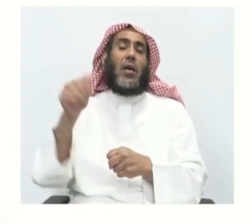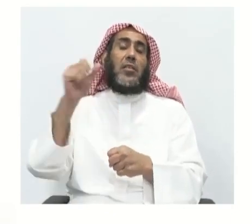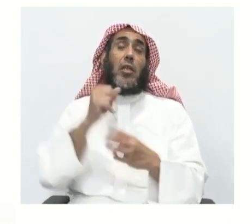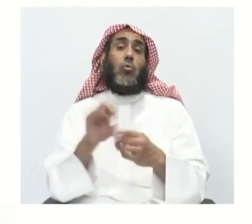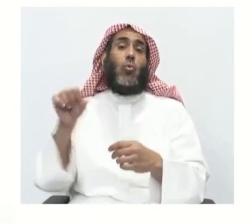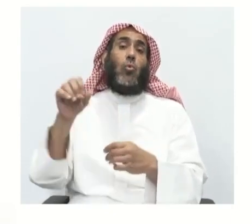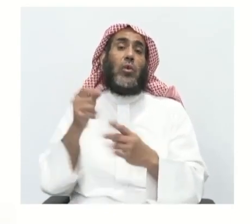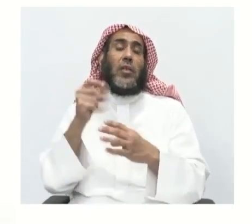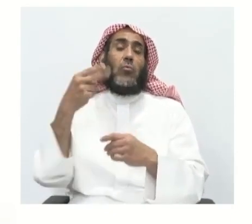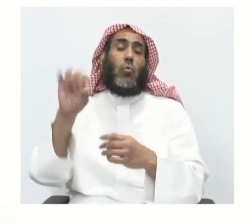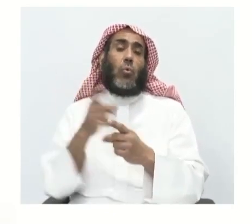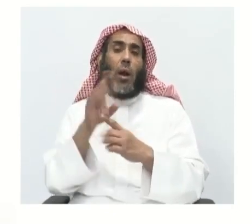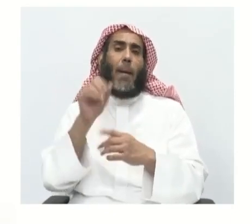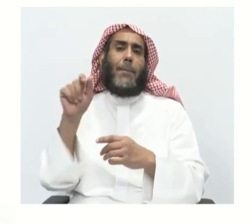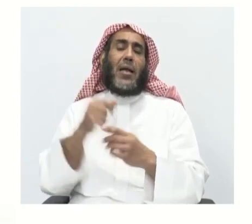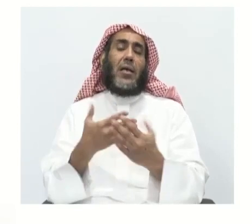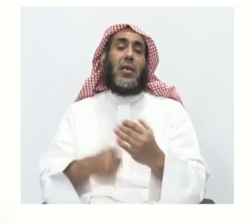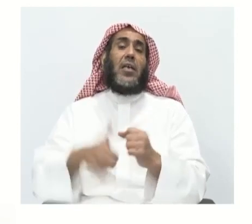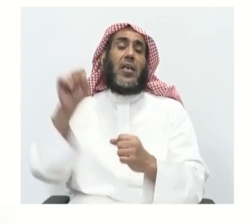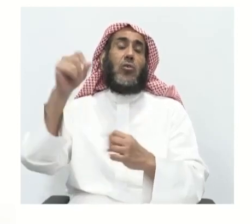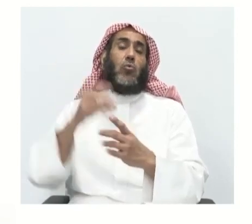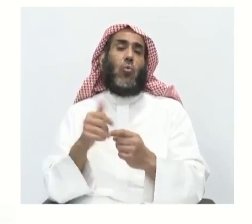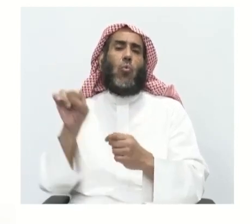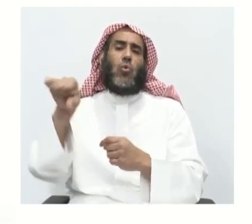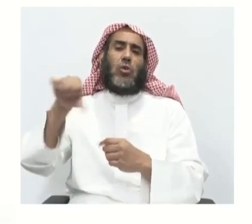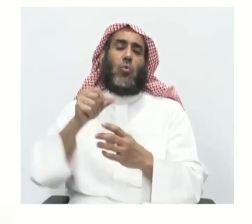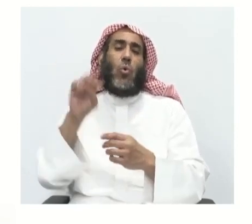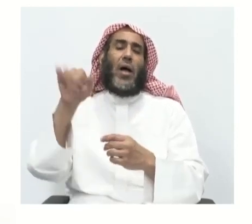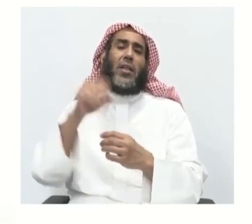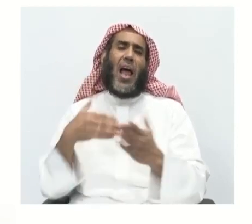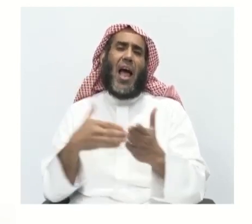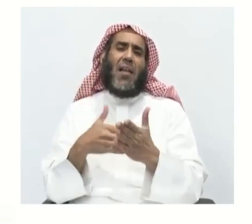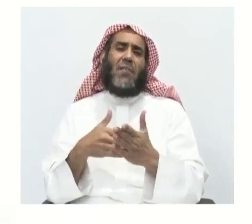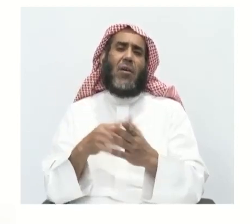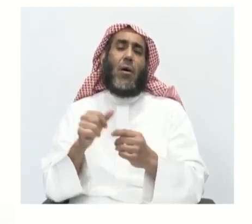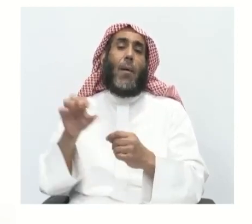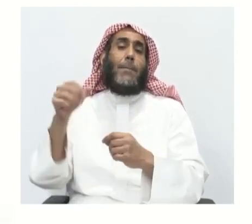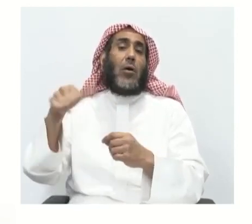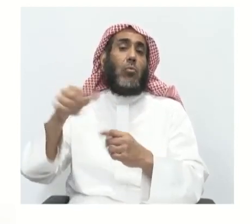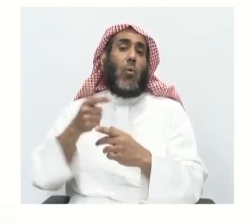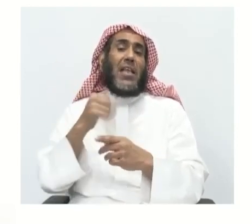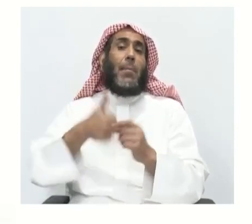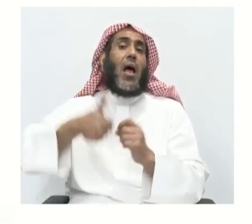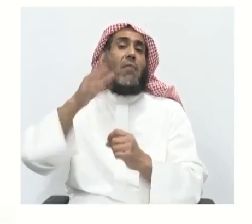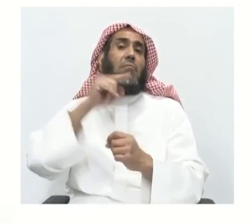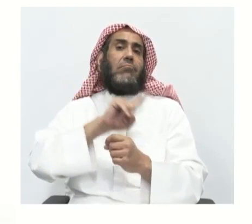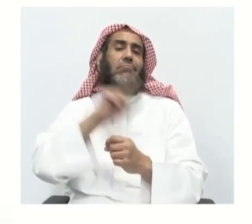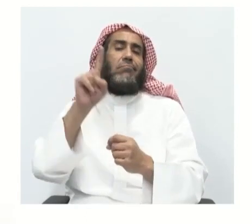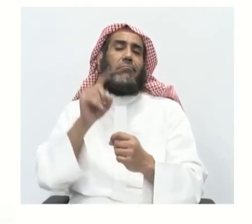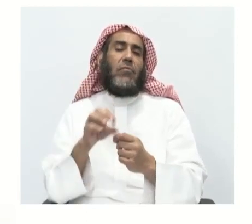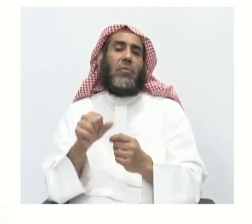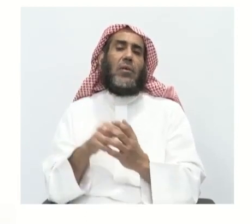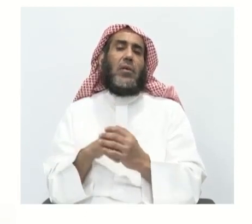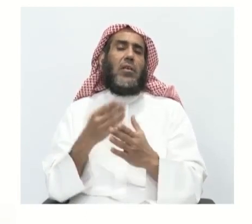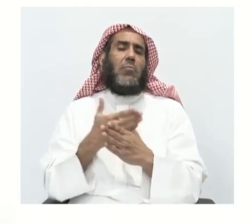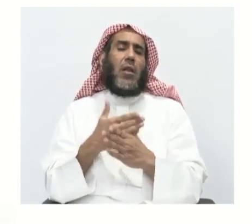تدعو ربك ينجو الحذر تجد الافعال هنا في الف مختومه بواو وليس بعدها الف وليس بعدها